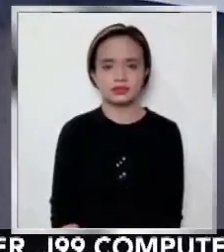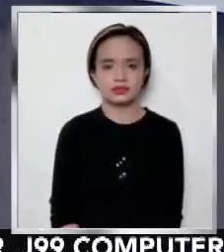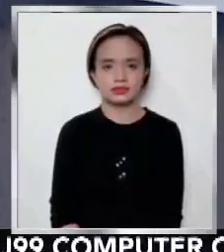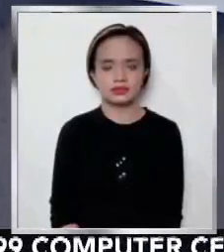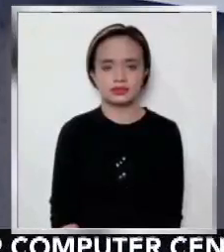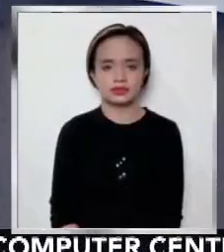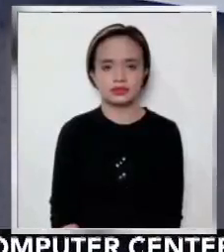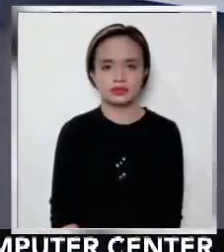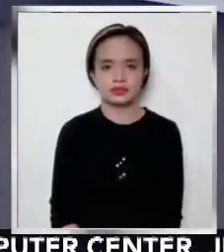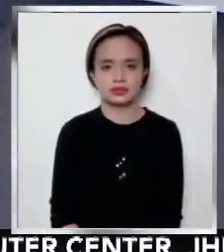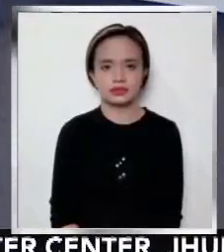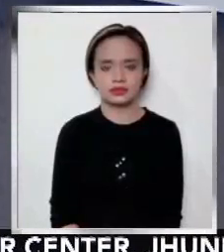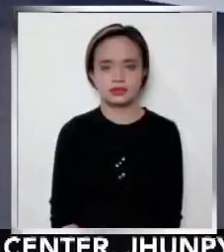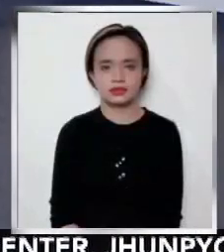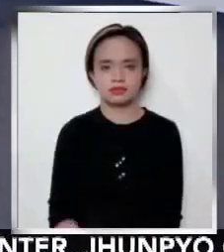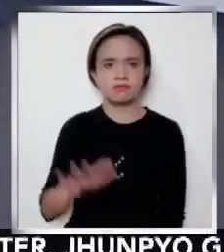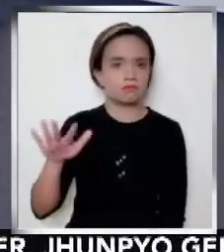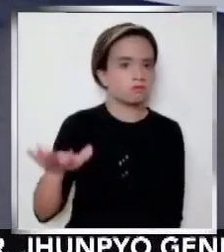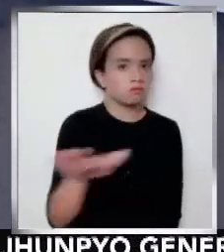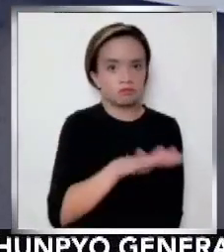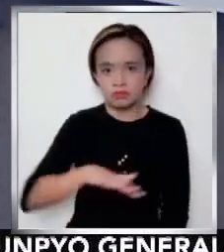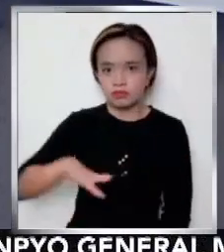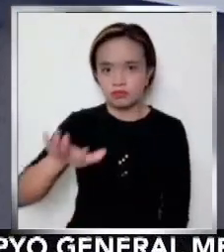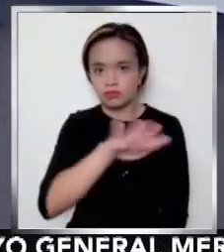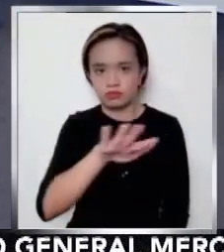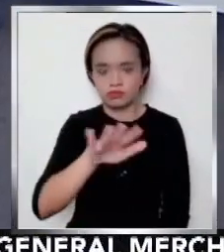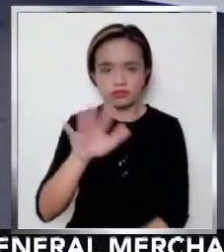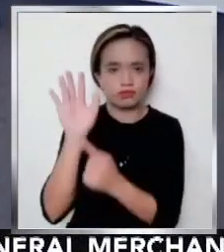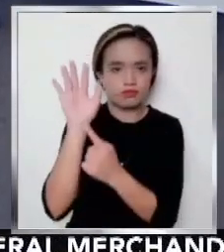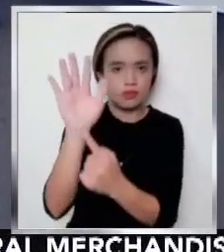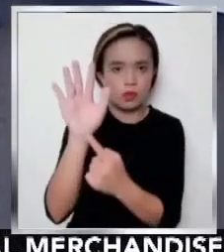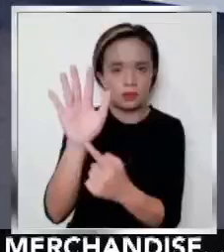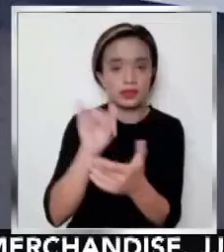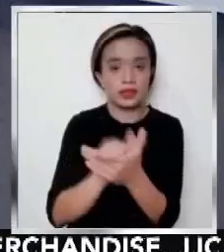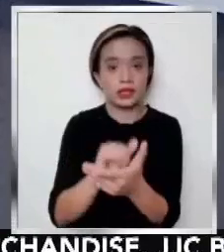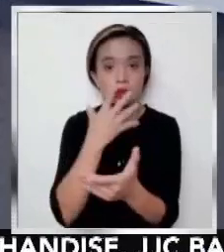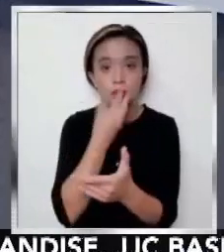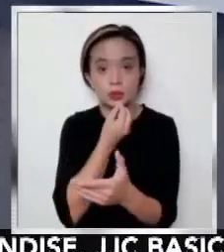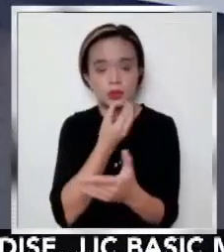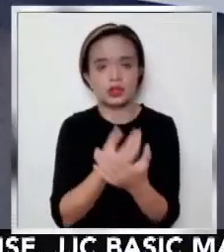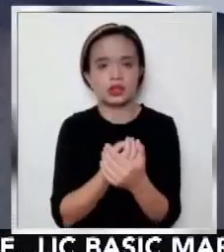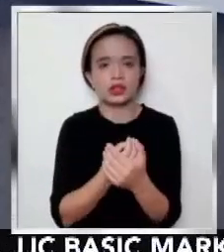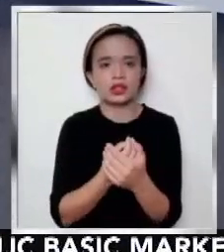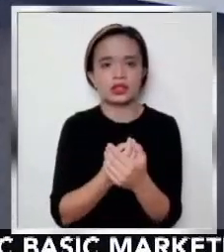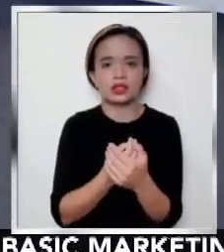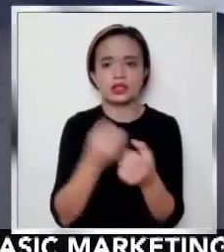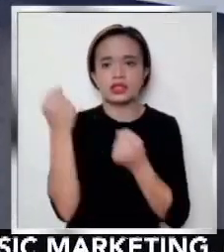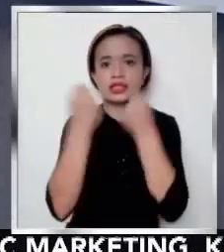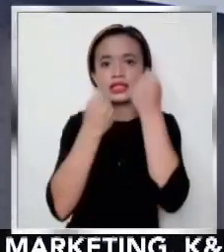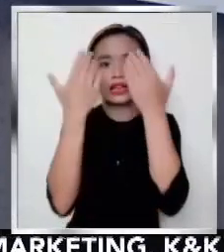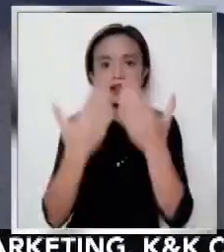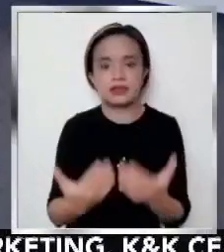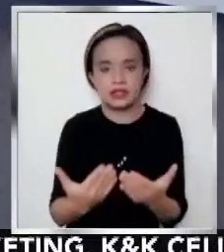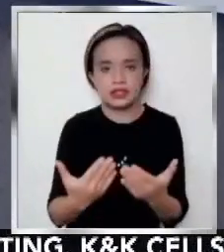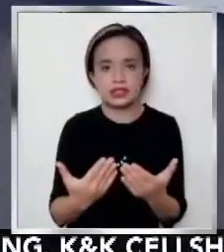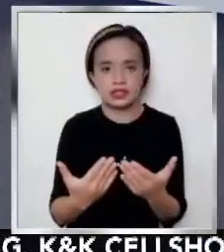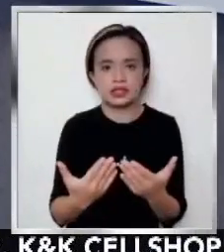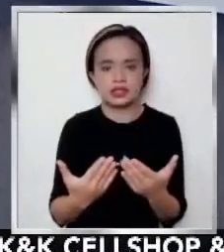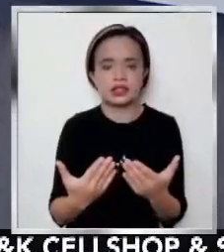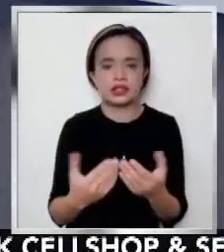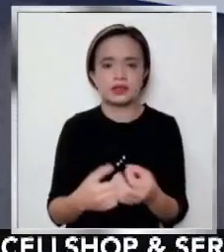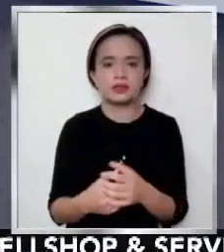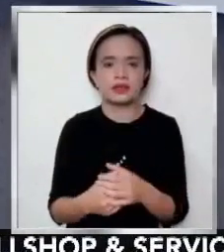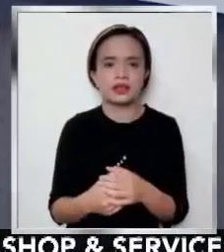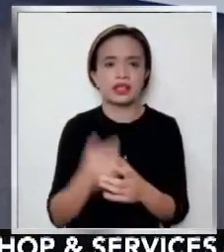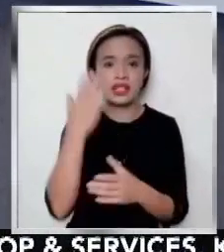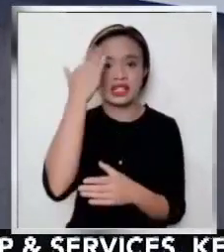Nationwide protest. Yan daw ang ikakasa ng ilang partner drivers at delivery rider ng isang ride-hailing at delivery app. Talo raw